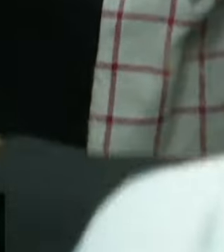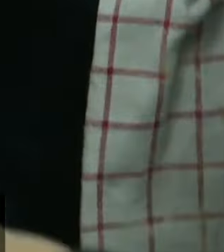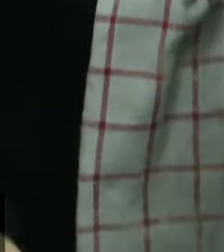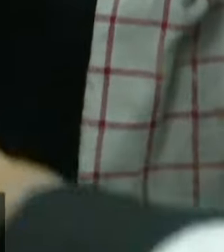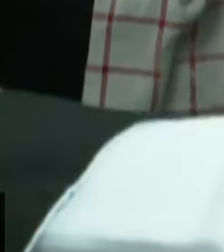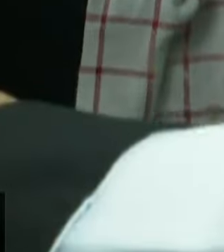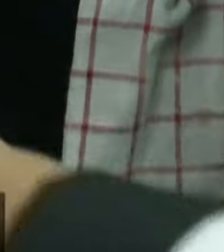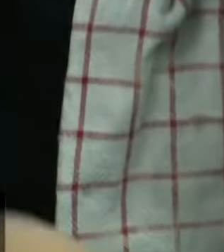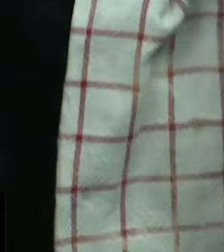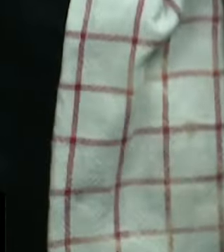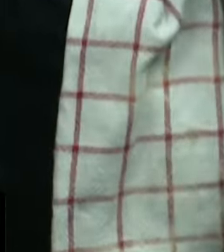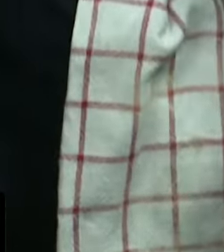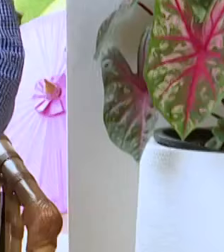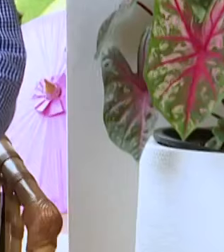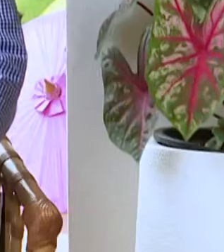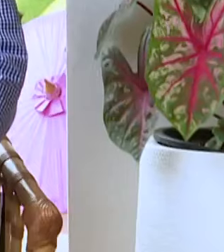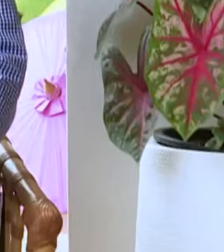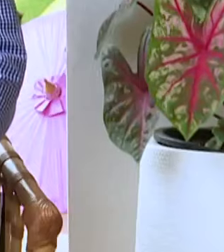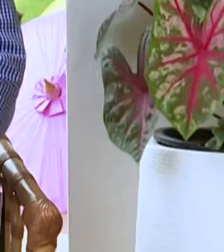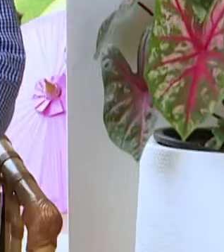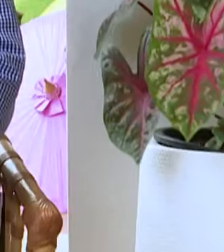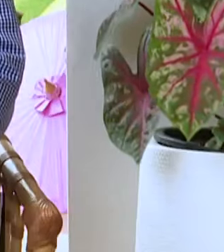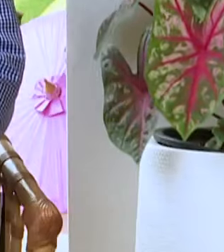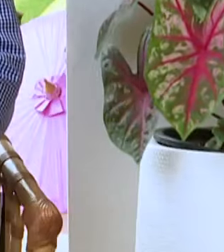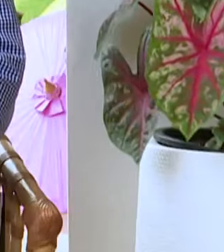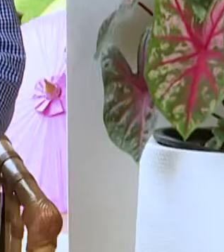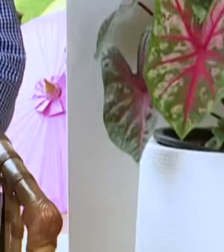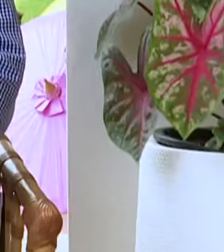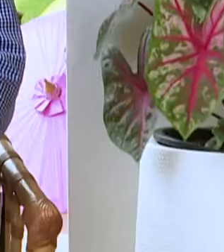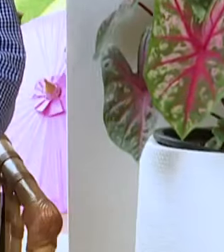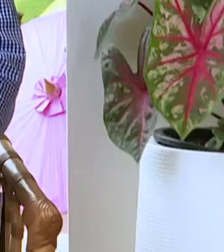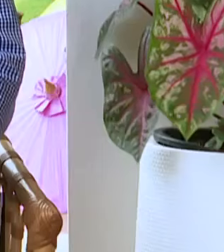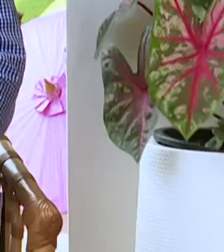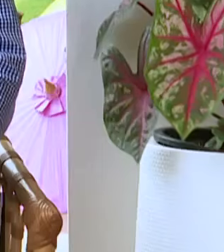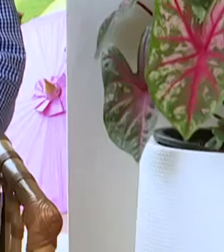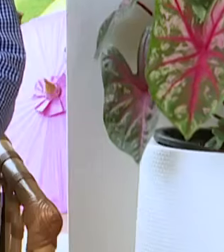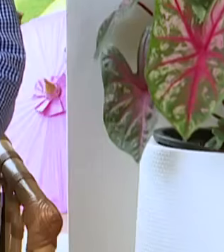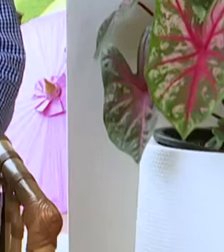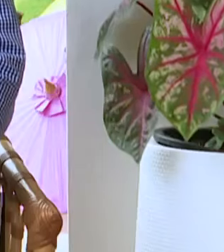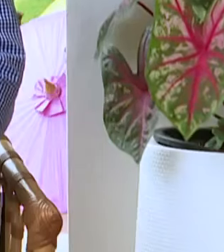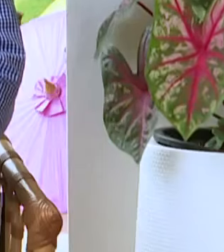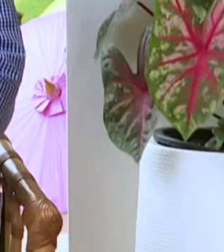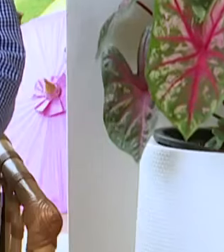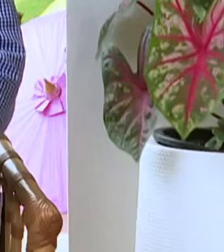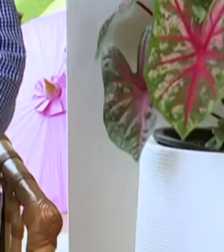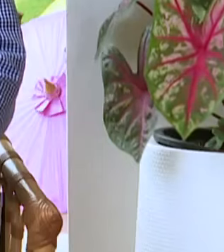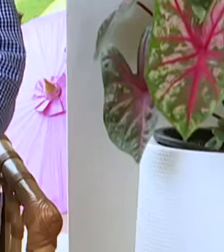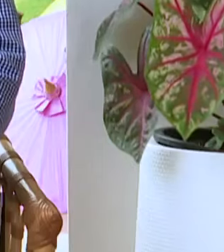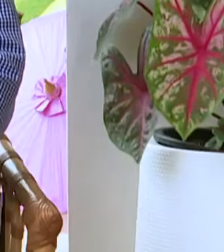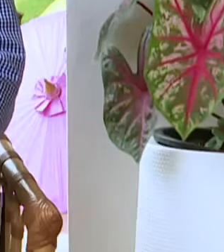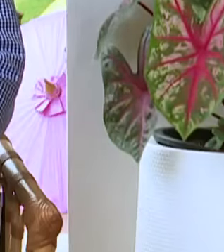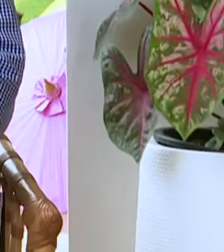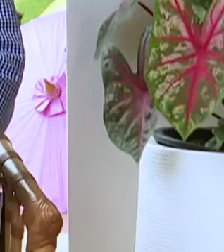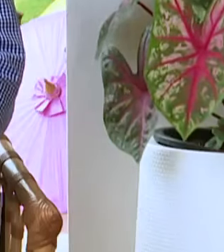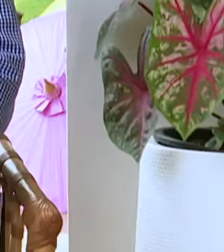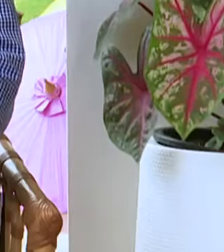that we can bring is that we are always here. In any case they want to change or they want to move, they